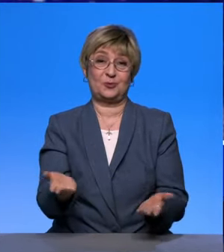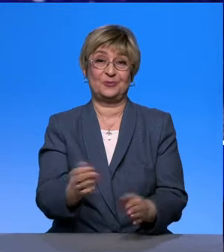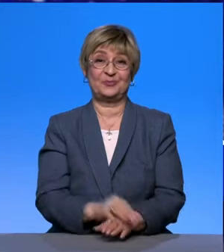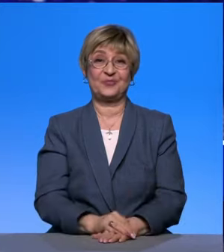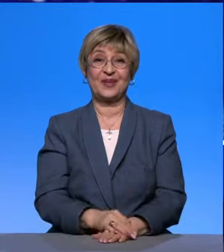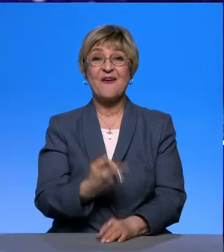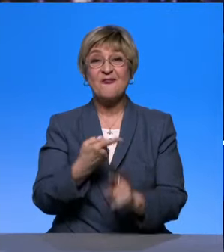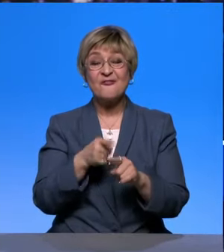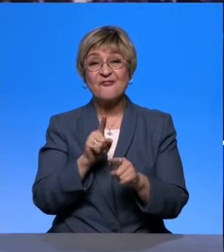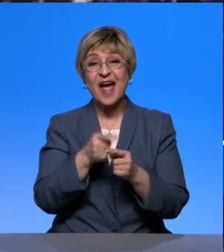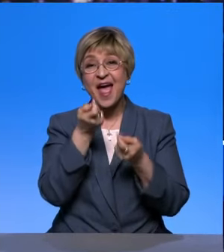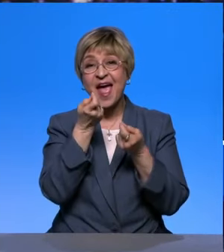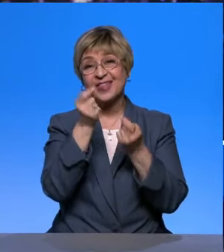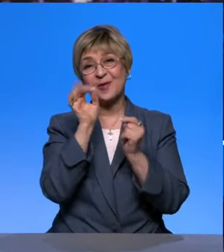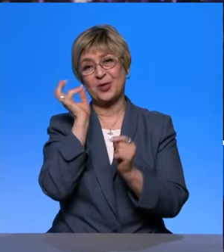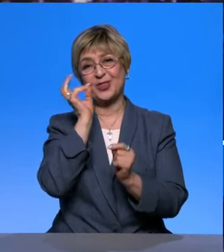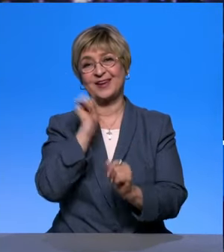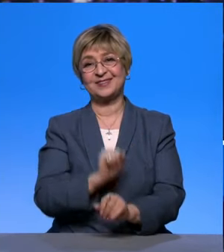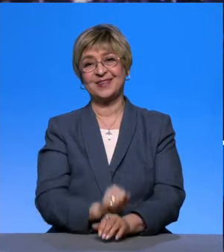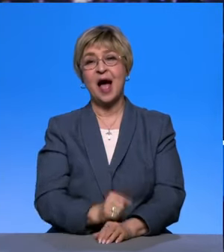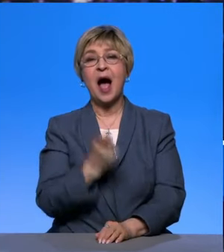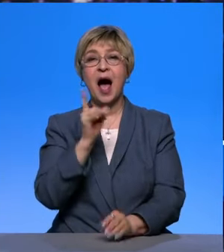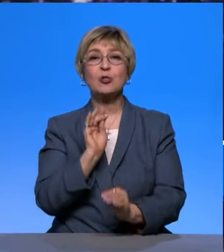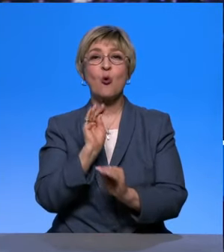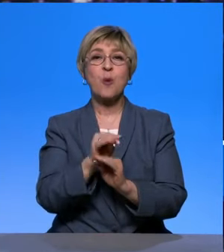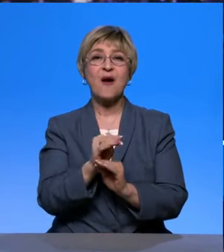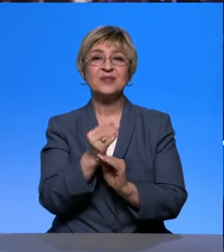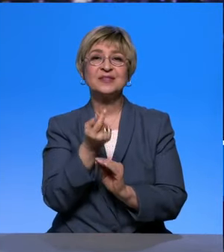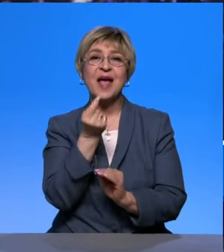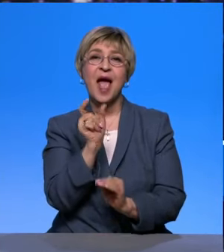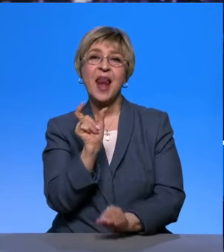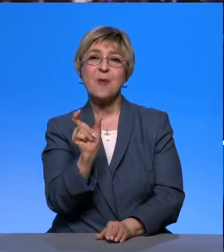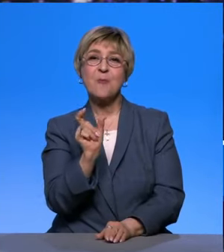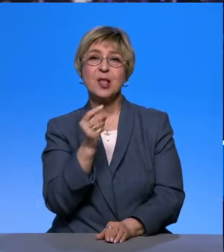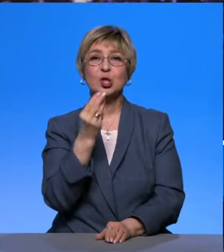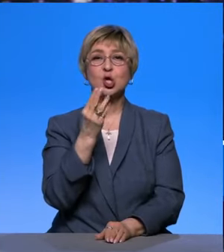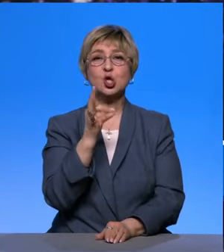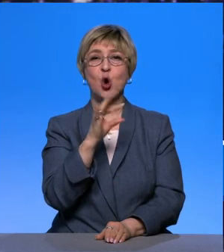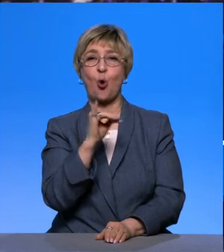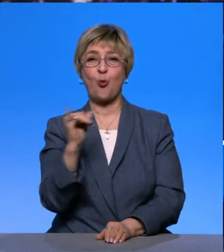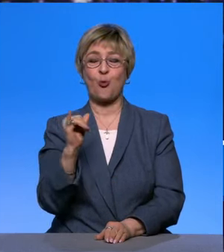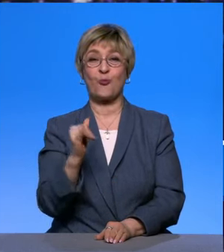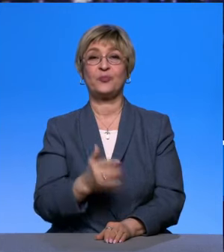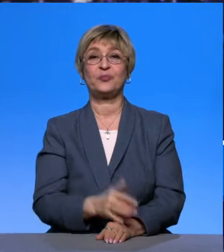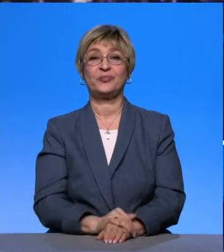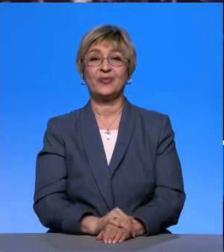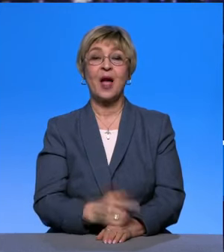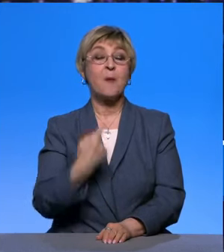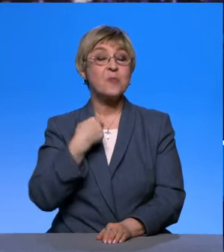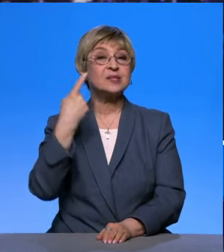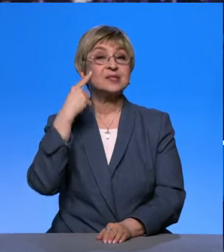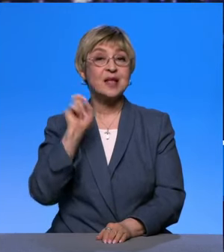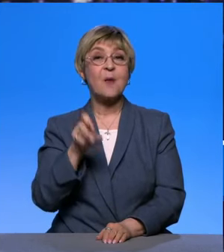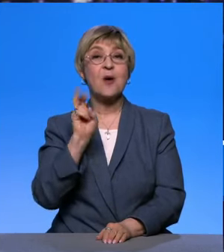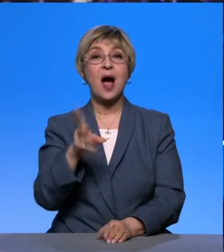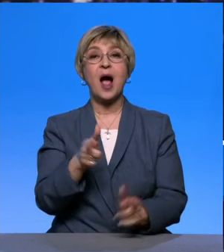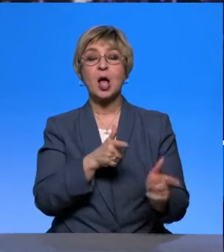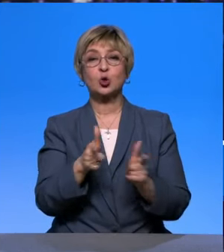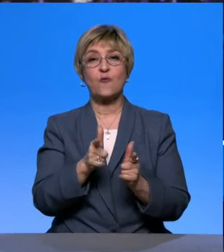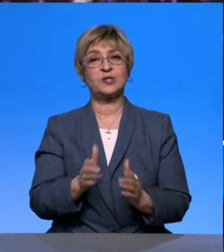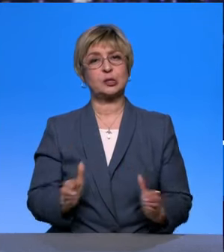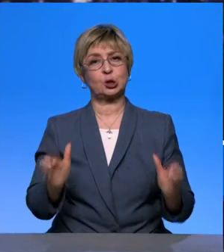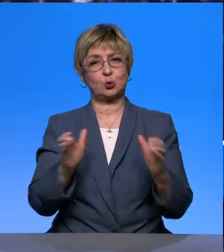А, фишка в том, что добавить элемент шоу по максимуму. Элемент шоу, конечно, да. Ну, мы знаем, как готовятся сборные,